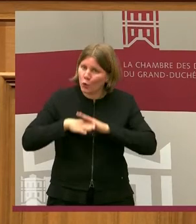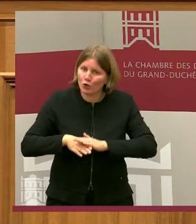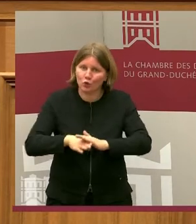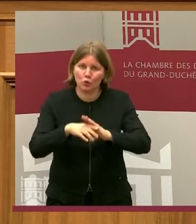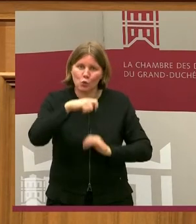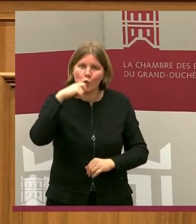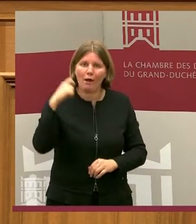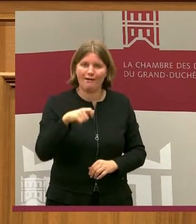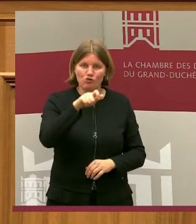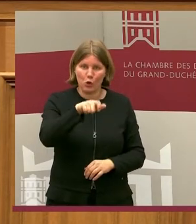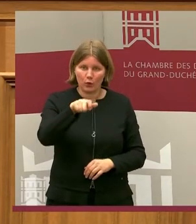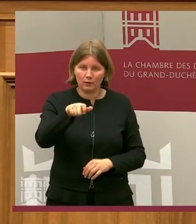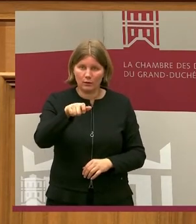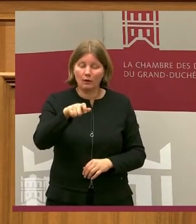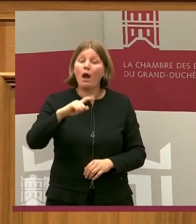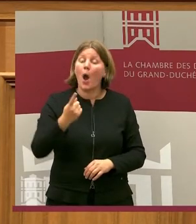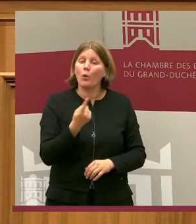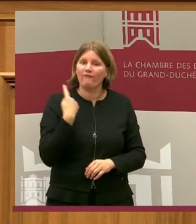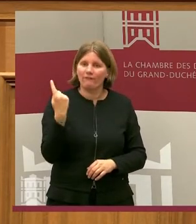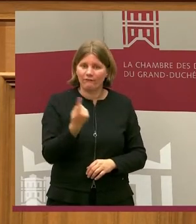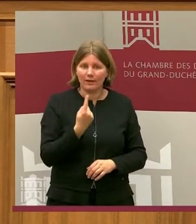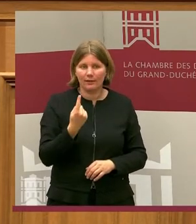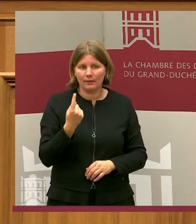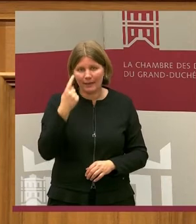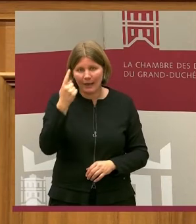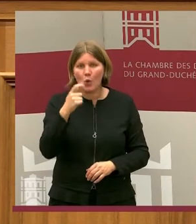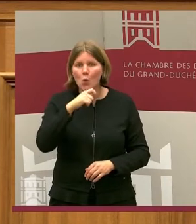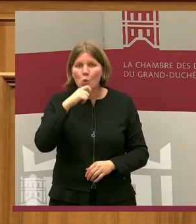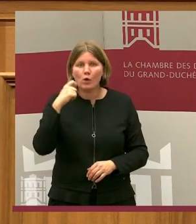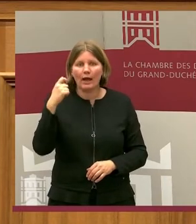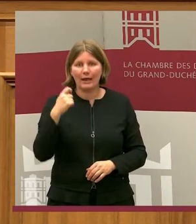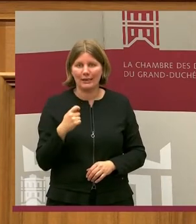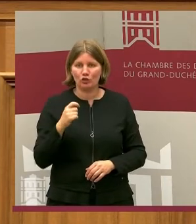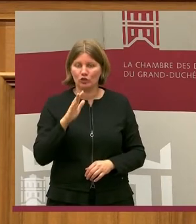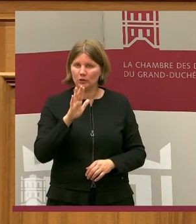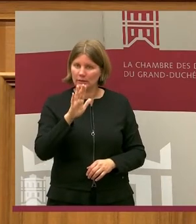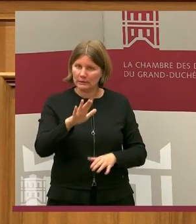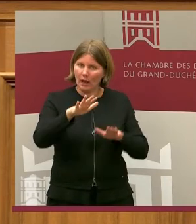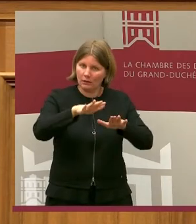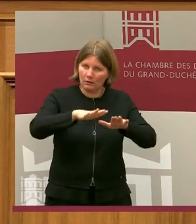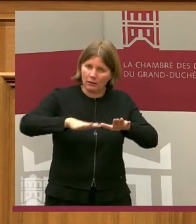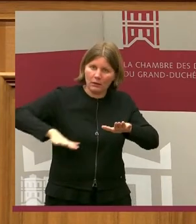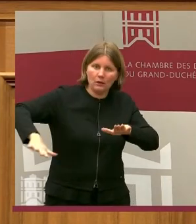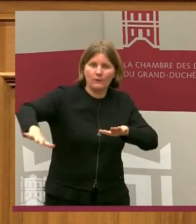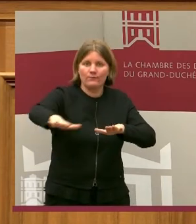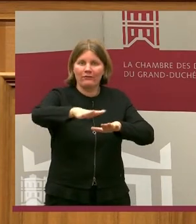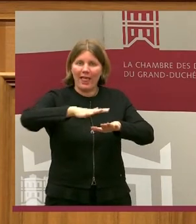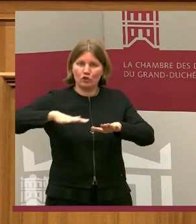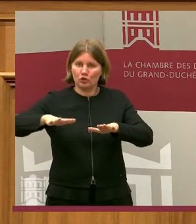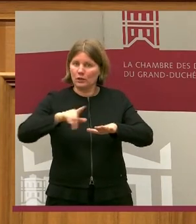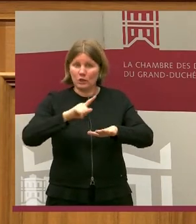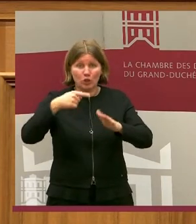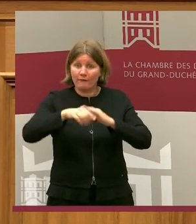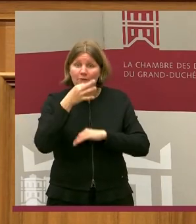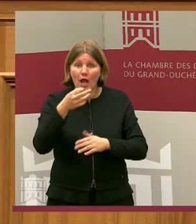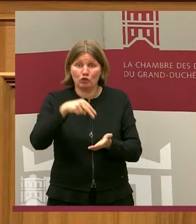aus. Wir Piraten stellen die Integrität vom ukrainischen Territoire nicht auf Ruhe. Das ist lächerlich, wenn die verschiedenen Parteien